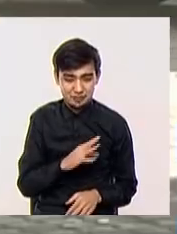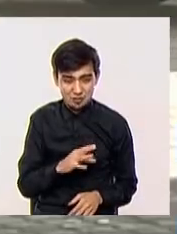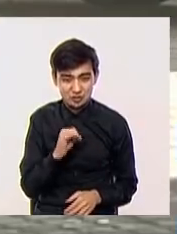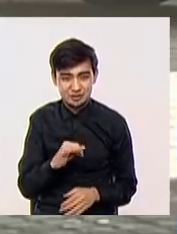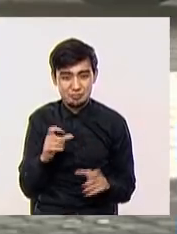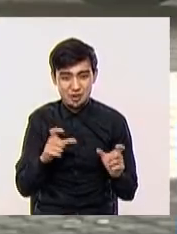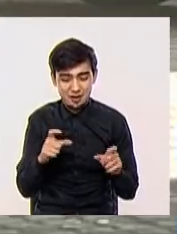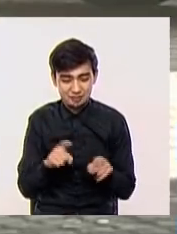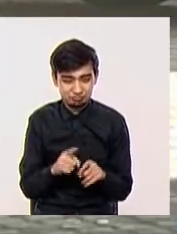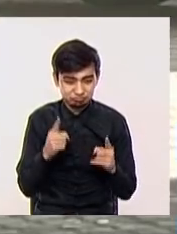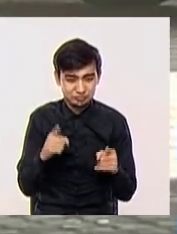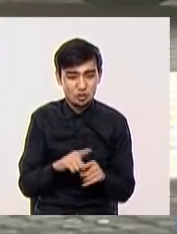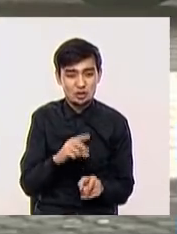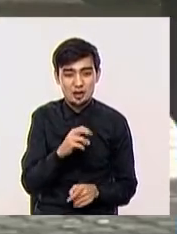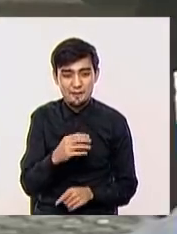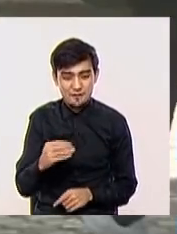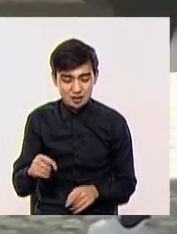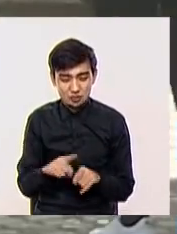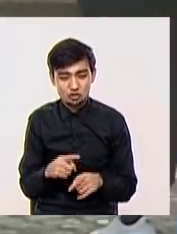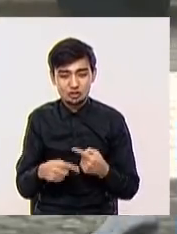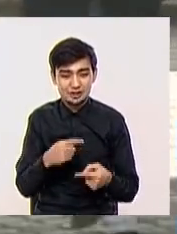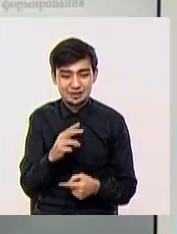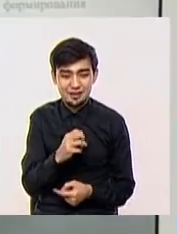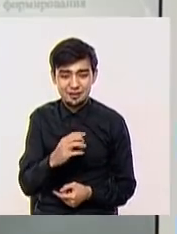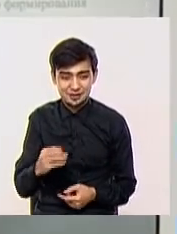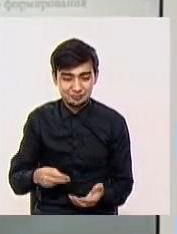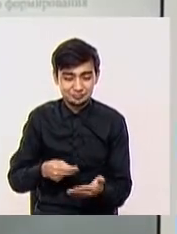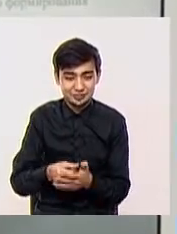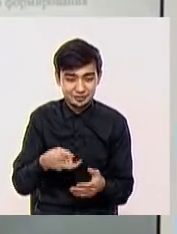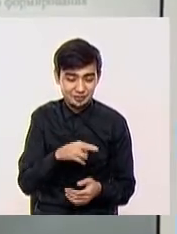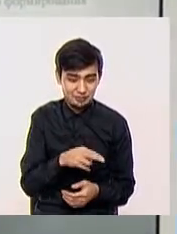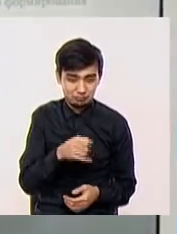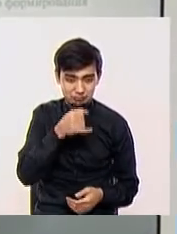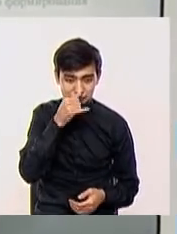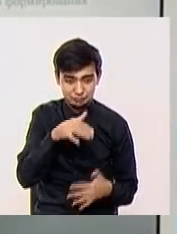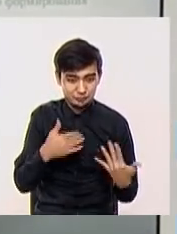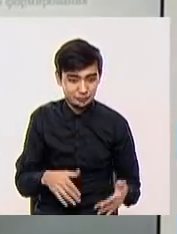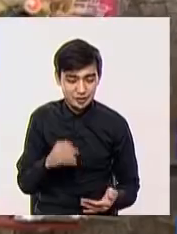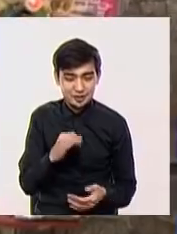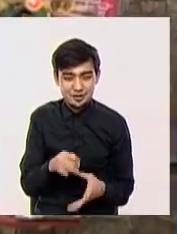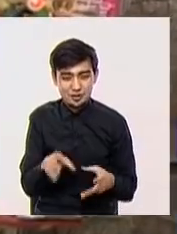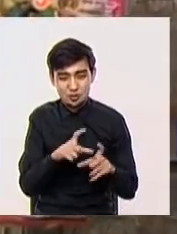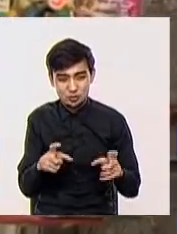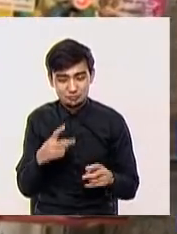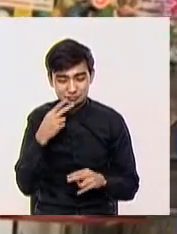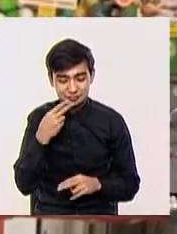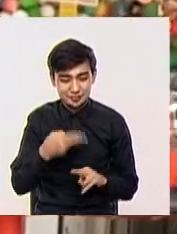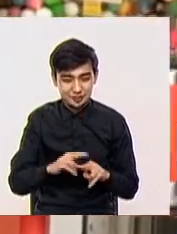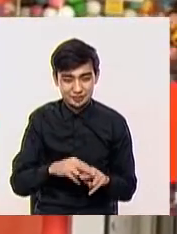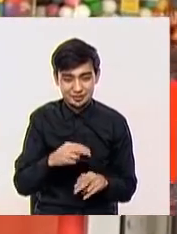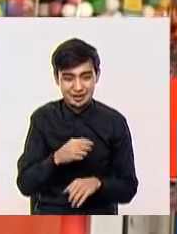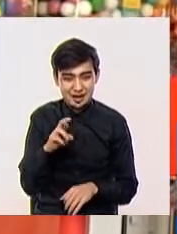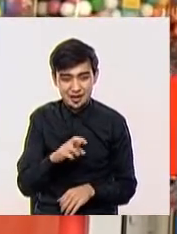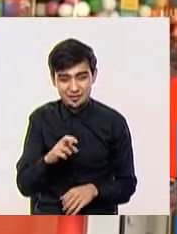супермаркеты с магазинами и кафе. Ведь оплату через кассовые аппараты провести было невозможно. Горожане, наученные январскими